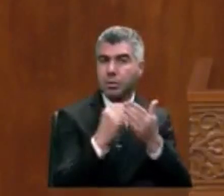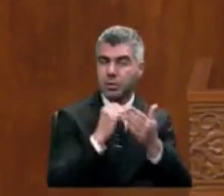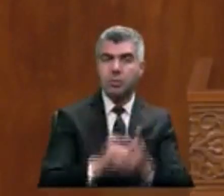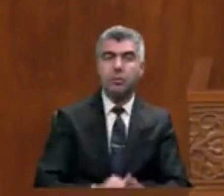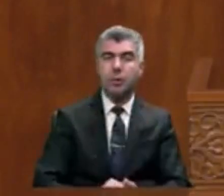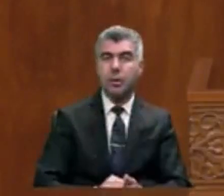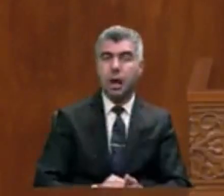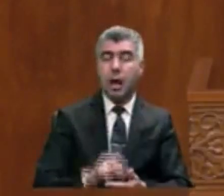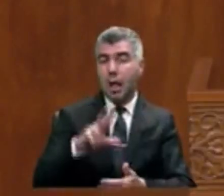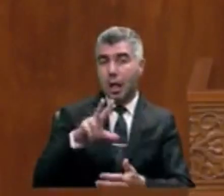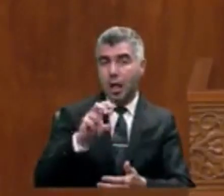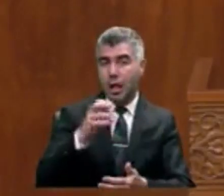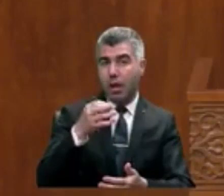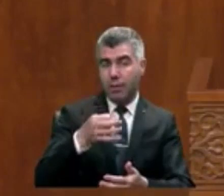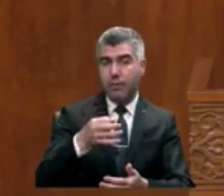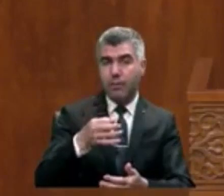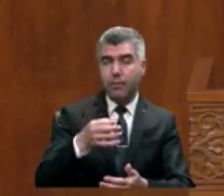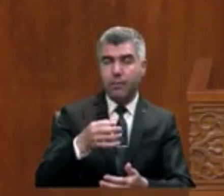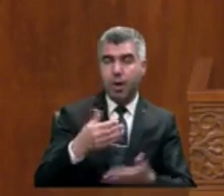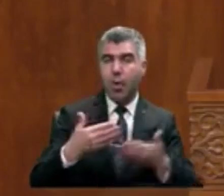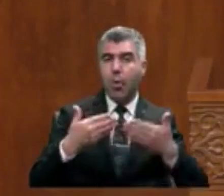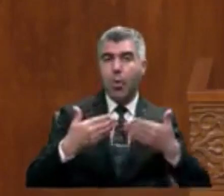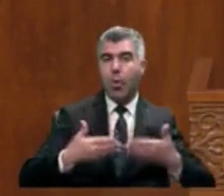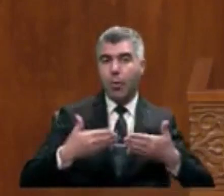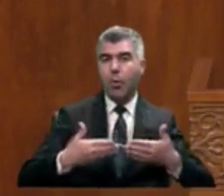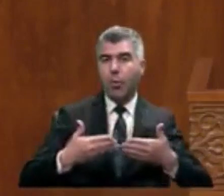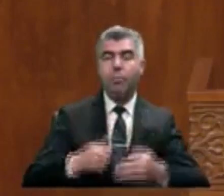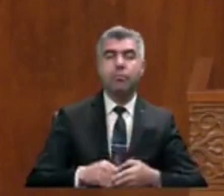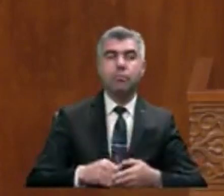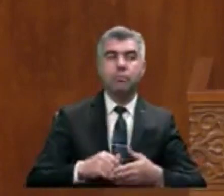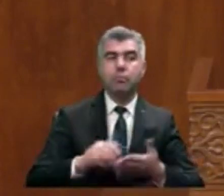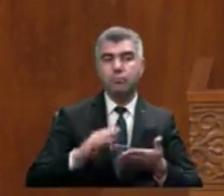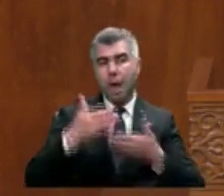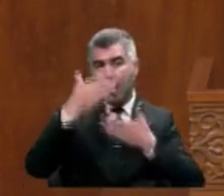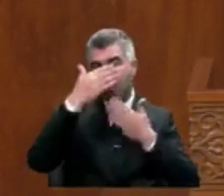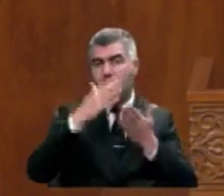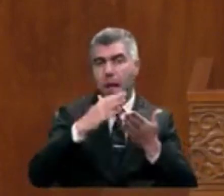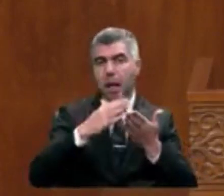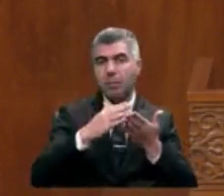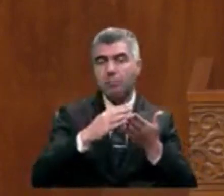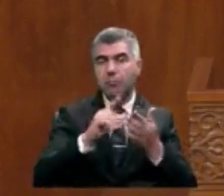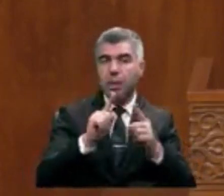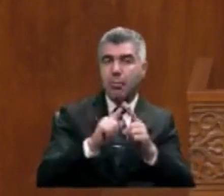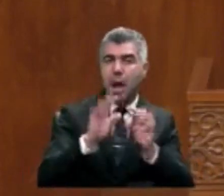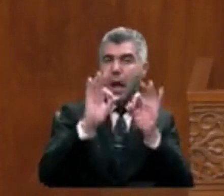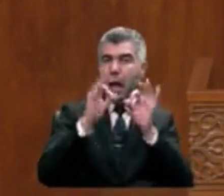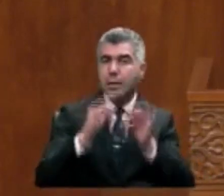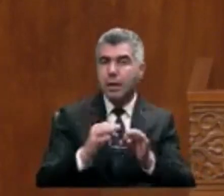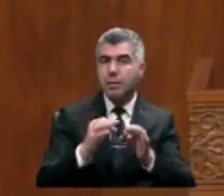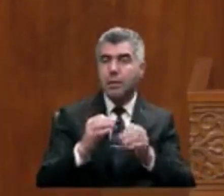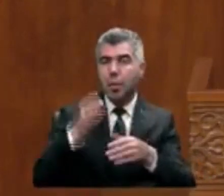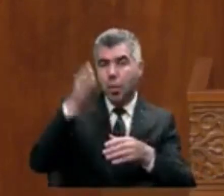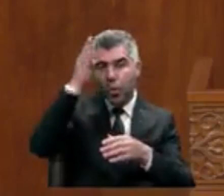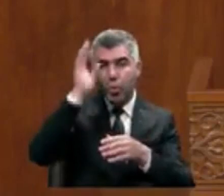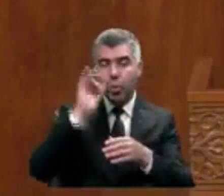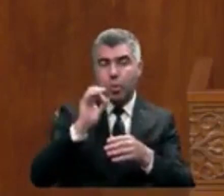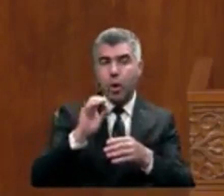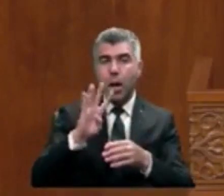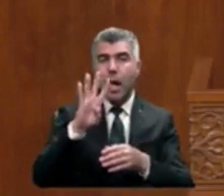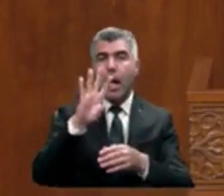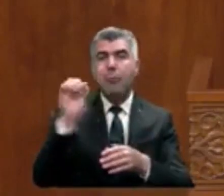بغيتكم باش تعرفوا بان اليوم في بلادنا عندنا تقريبا اللي مسجلين في الدكتوراه 4